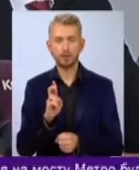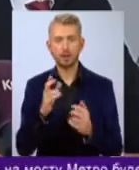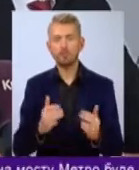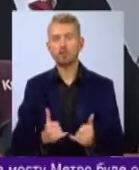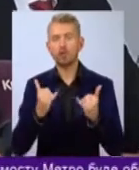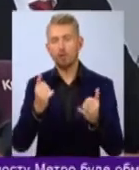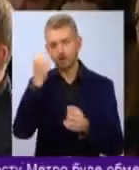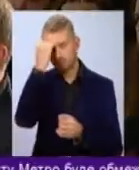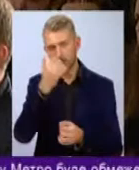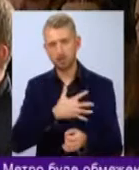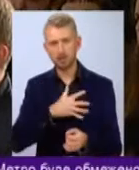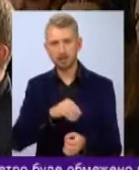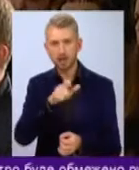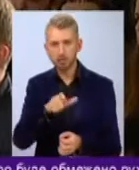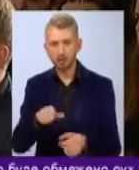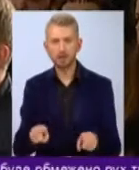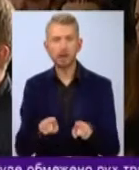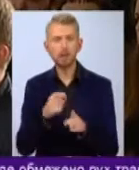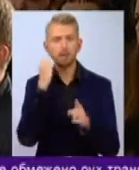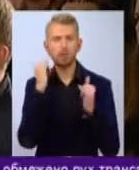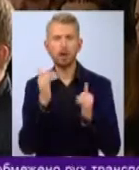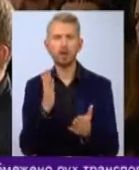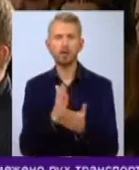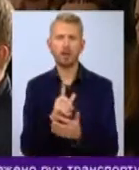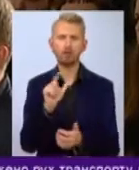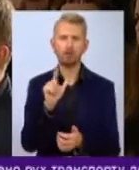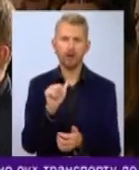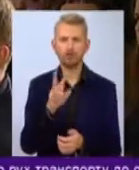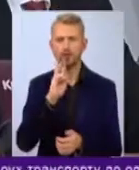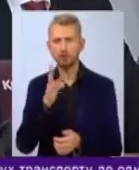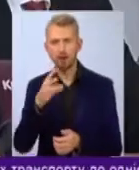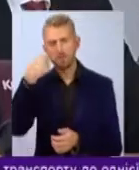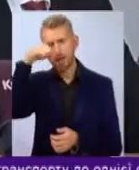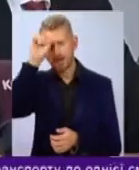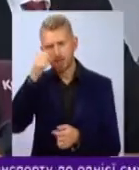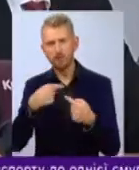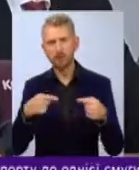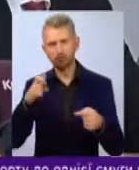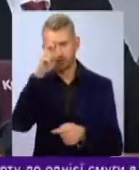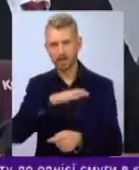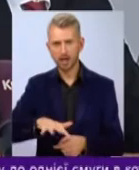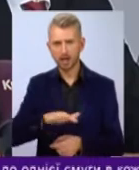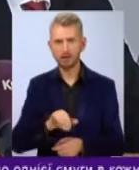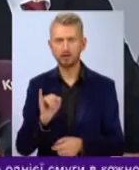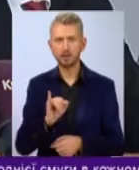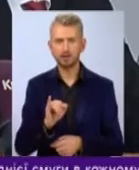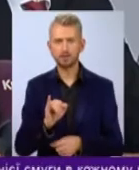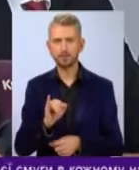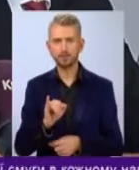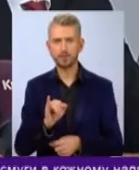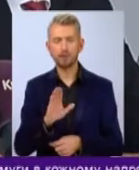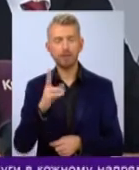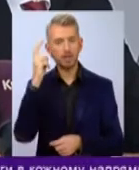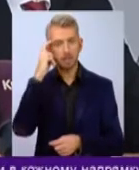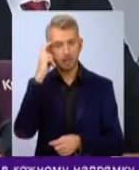шанувати пам'ять загиблих. Такі меморіали є в Лос-Анджелесі, в Вашингтоні, в Берліні, в інших країнах. І в